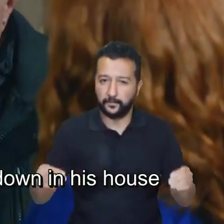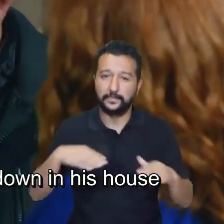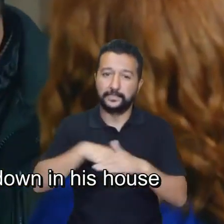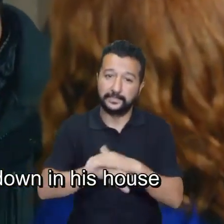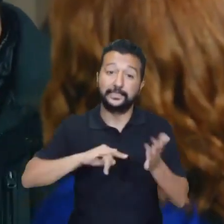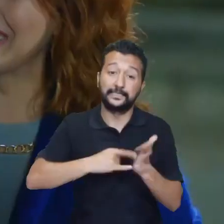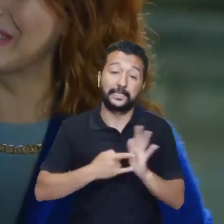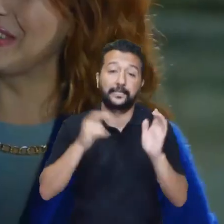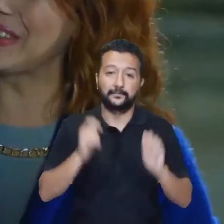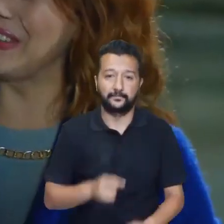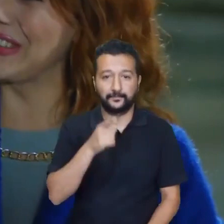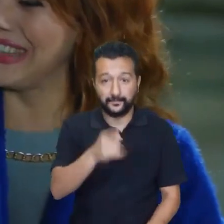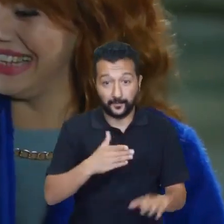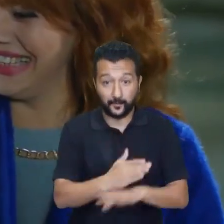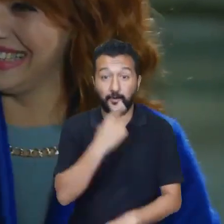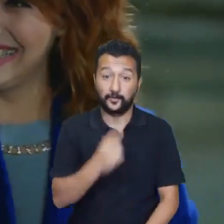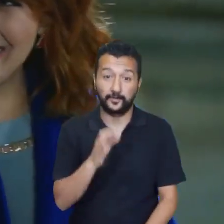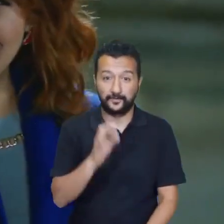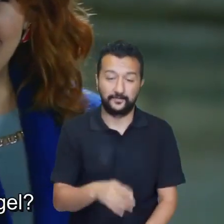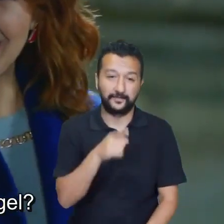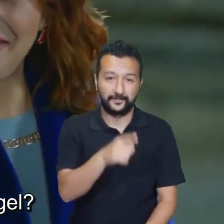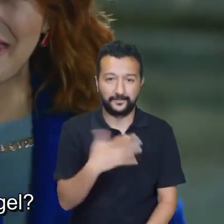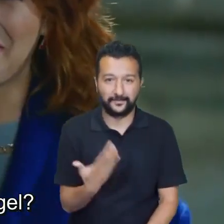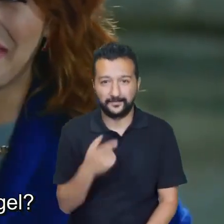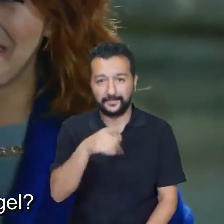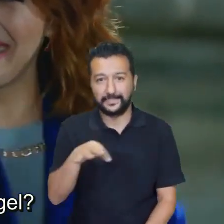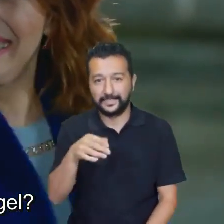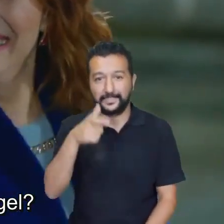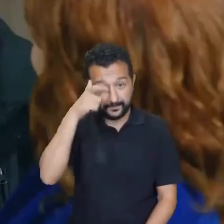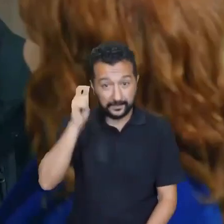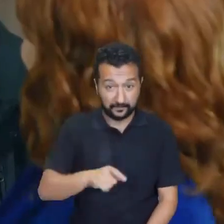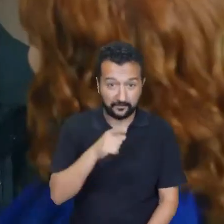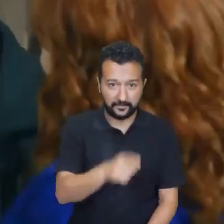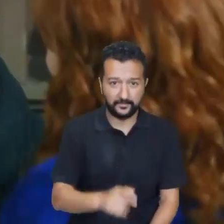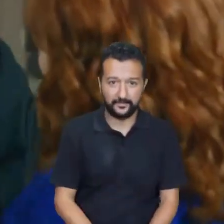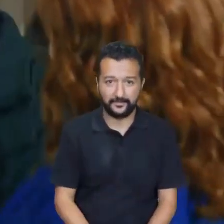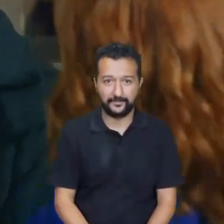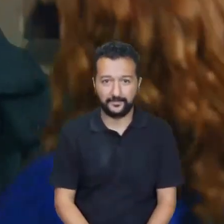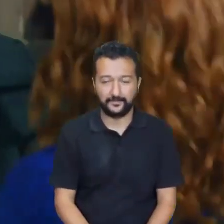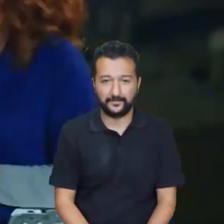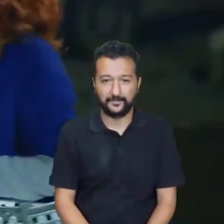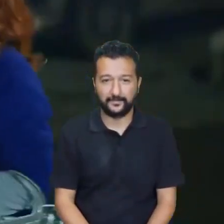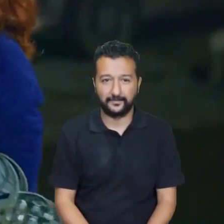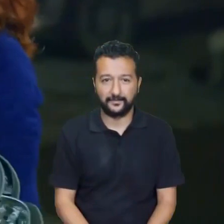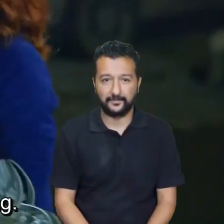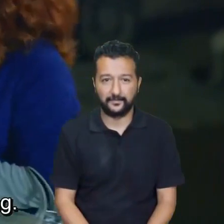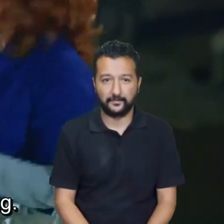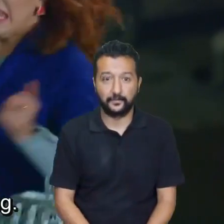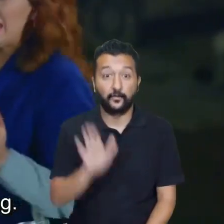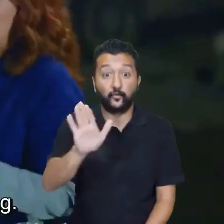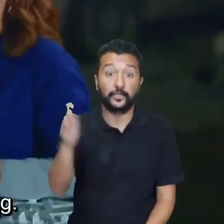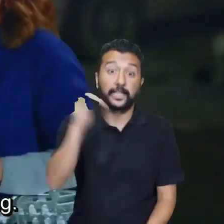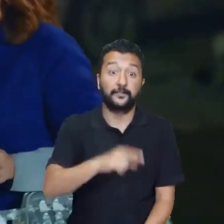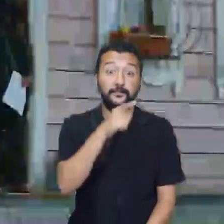kadar idare edeceğiz işte. Ay doğru söylüyorsun. Çay simit yapar mıyız? Birbirlerine kolasa da koynaştılar. Şevket el